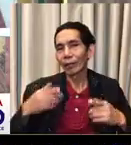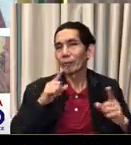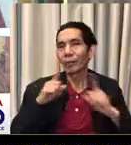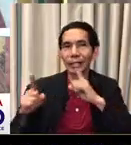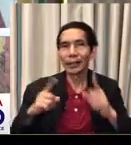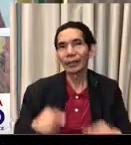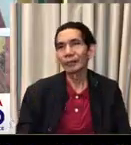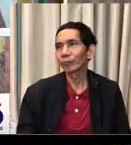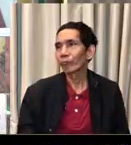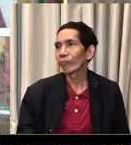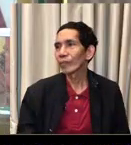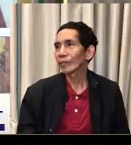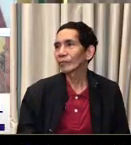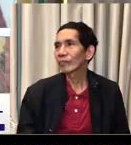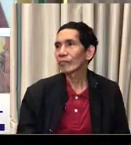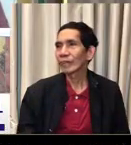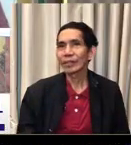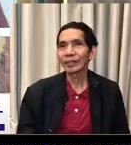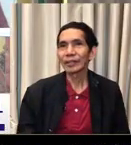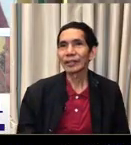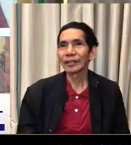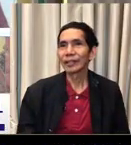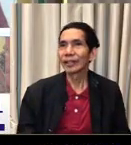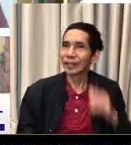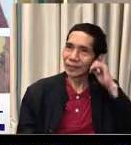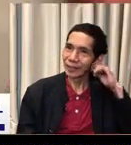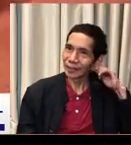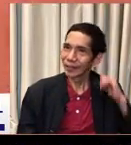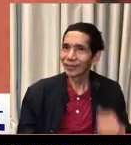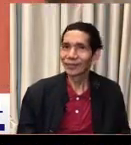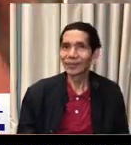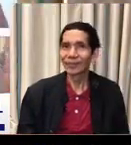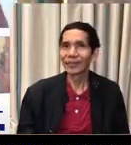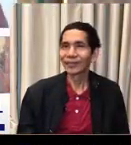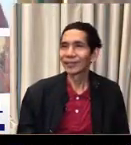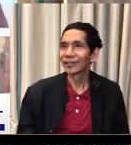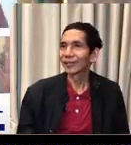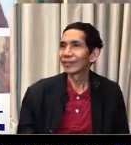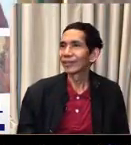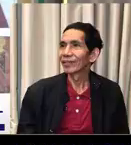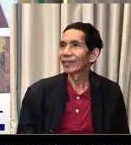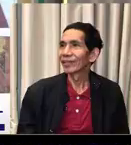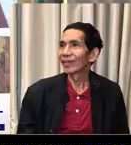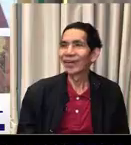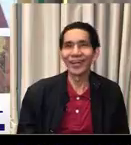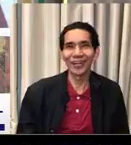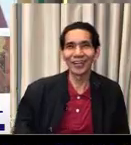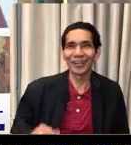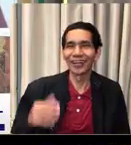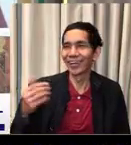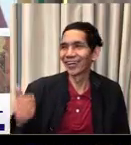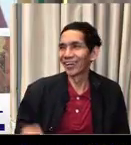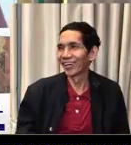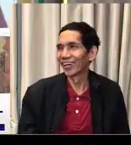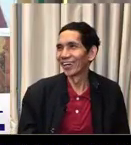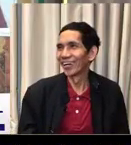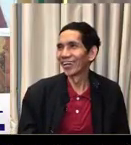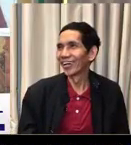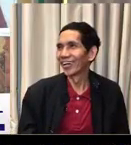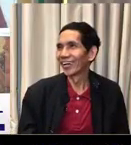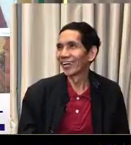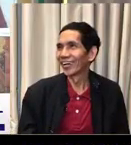Center. Oh, tita, you were saying? Oh, ba? Audience participation.